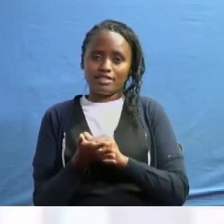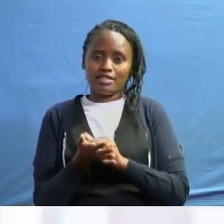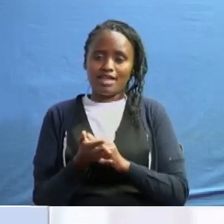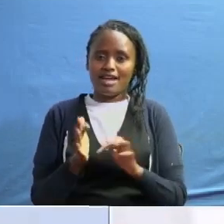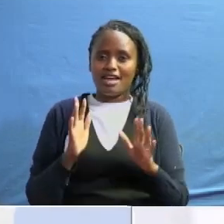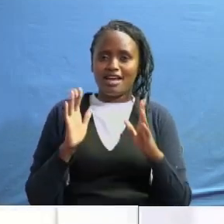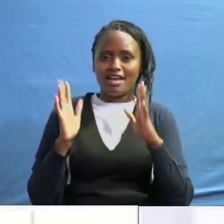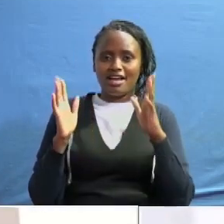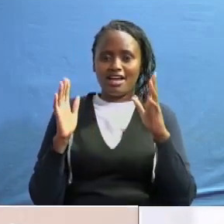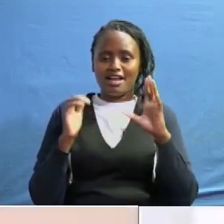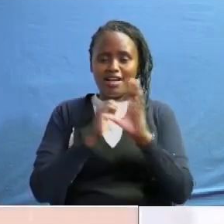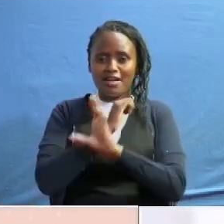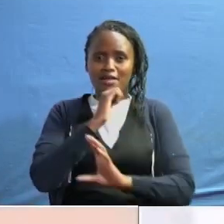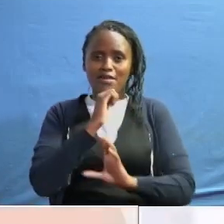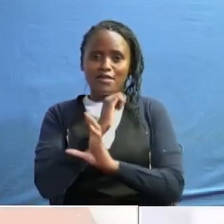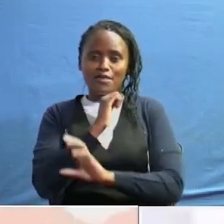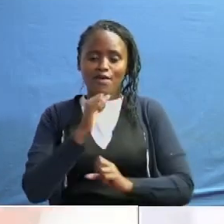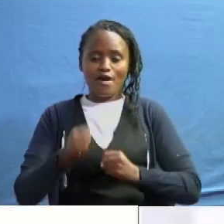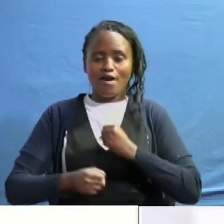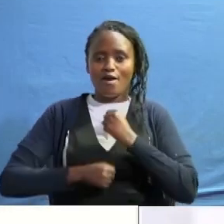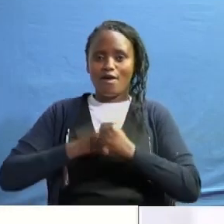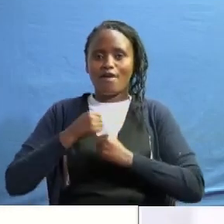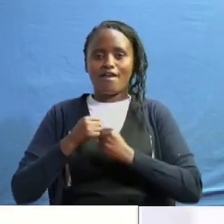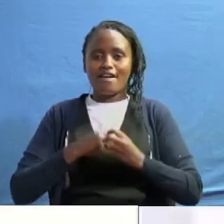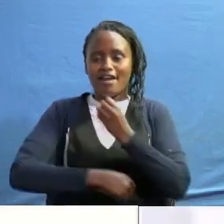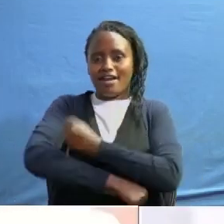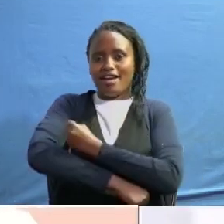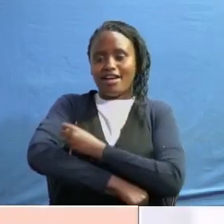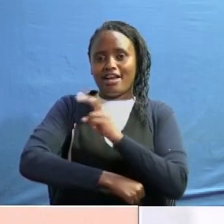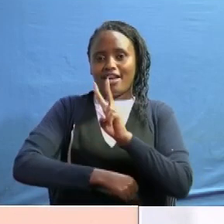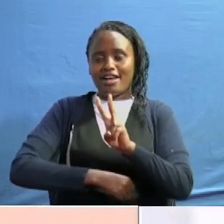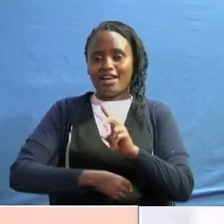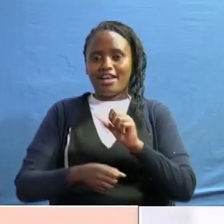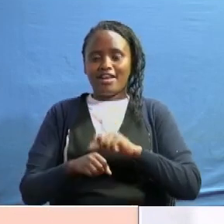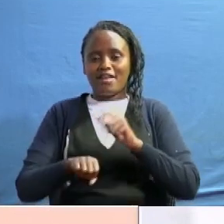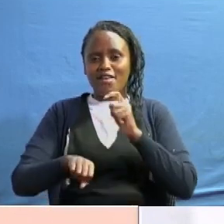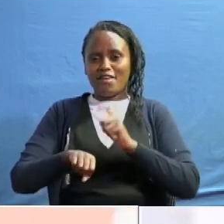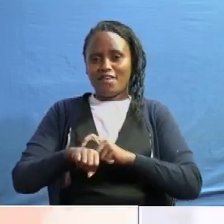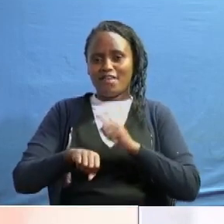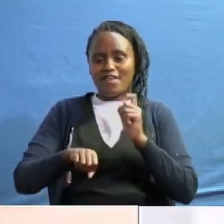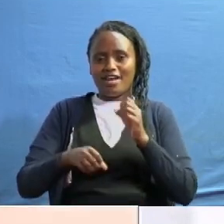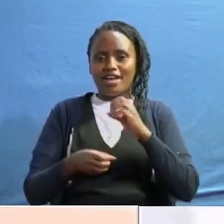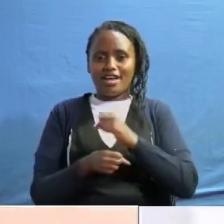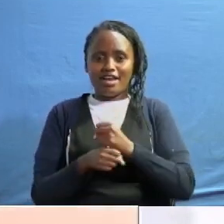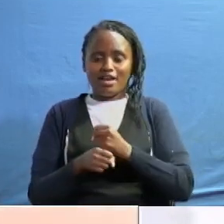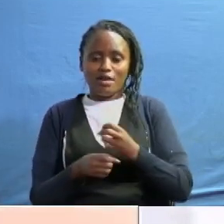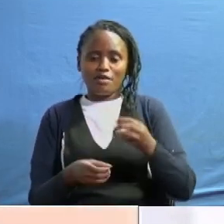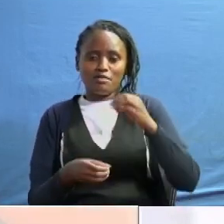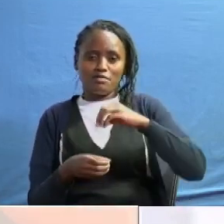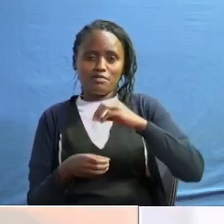la kitaifa la kuigiza limeingia siku ya pili katika chuo kikuu cha Embu, huku shughuli mbalimbali kama upandaji